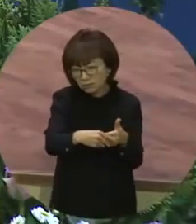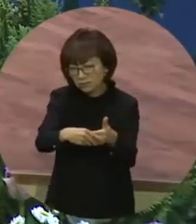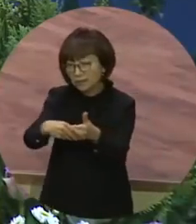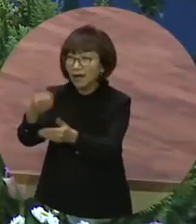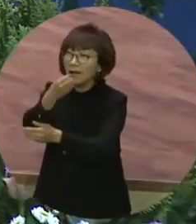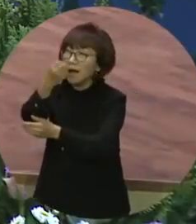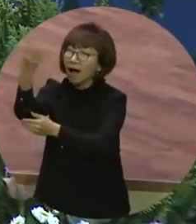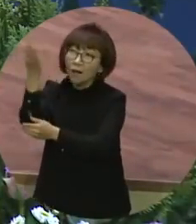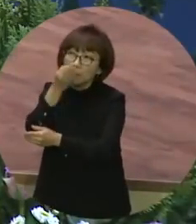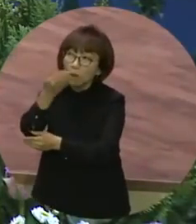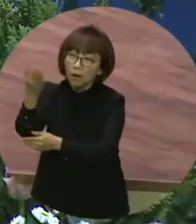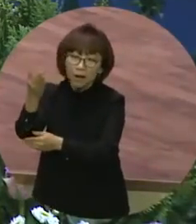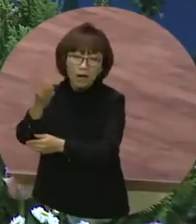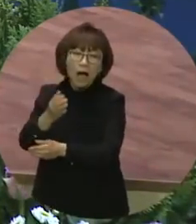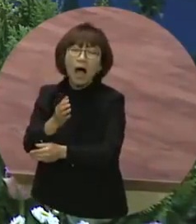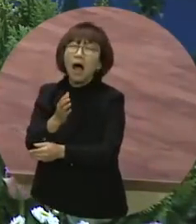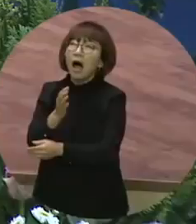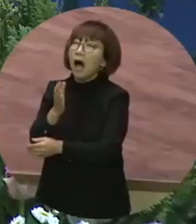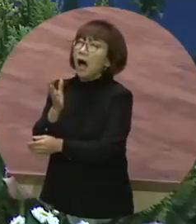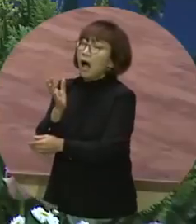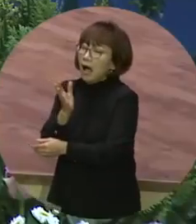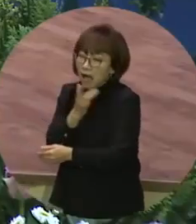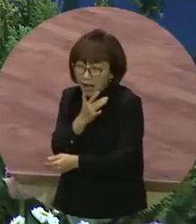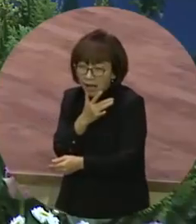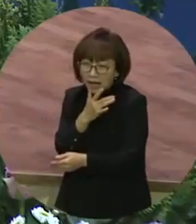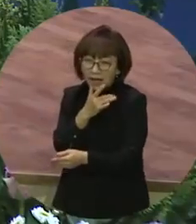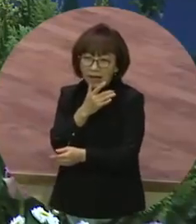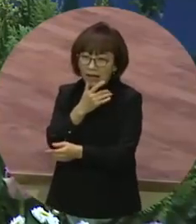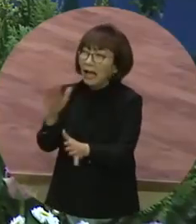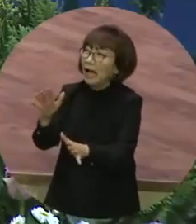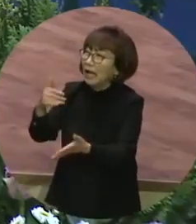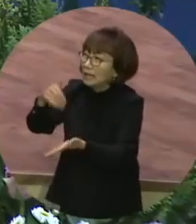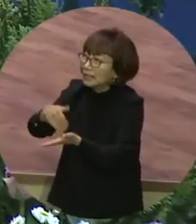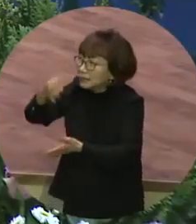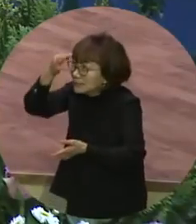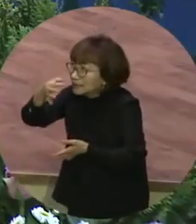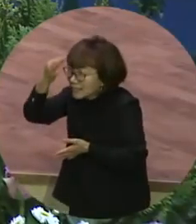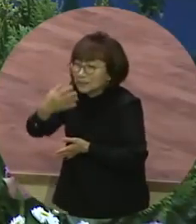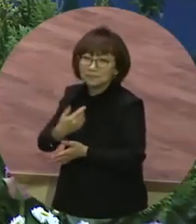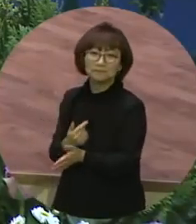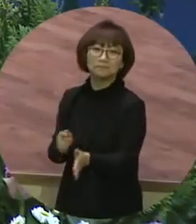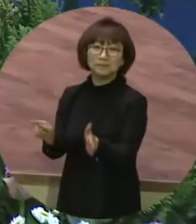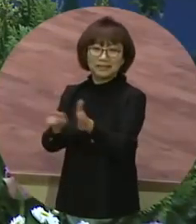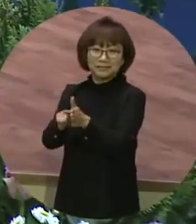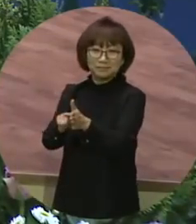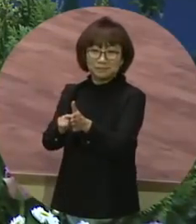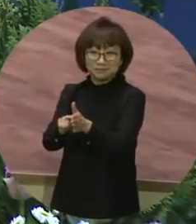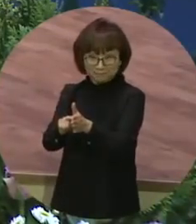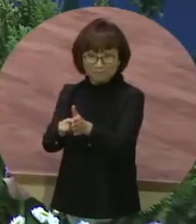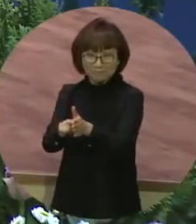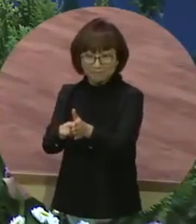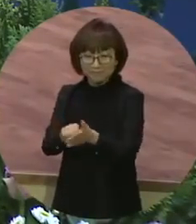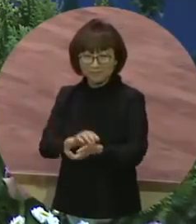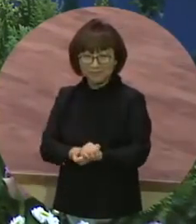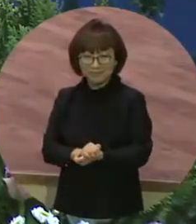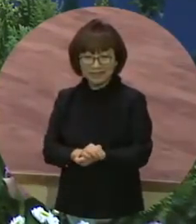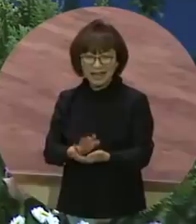여겼다 그랬어요. 하나님 참 좋은 분이에요. 내 같으면 에이 저 인간 안 되겠다. 때려